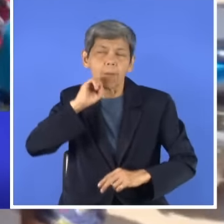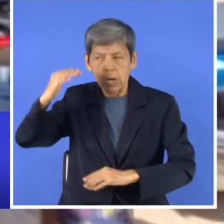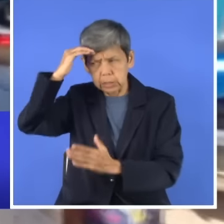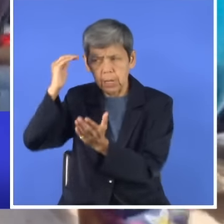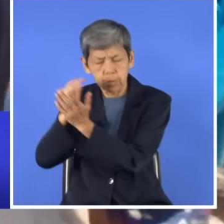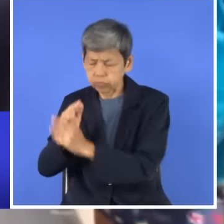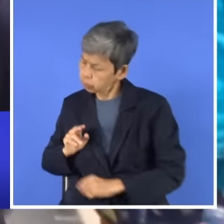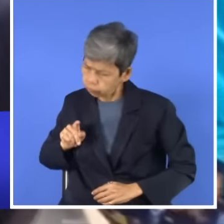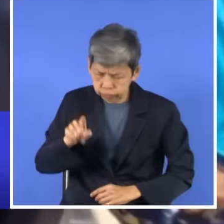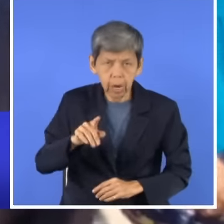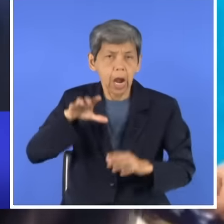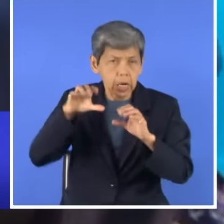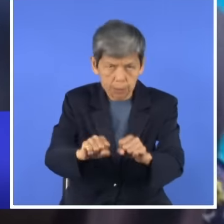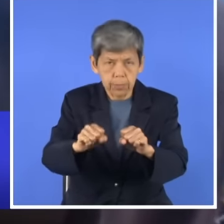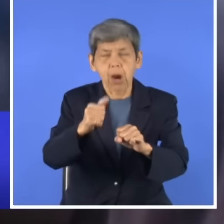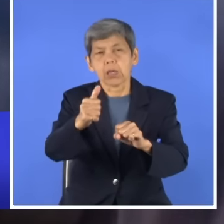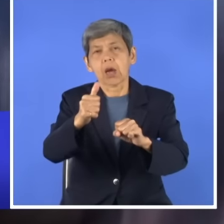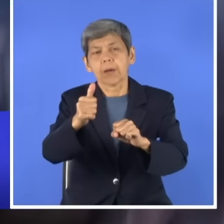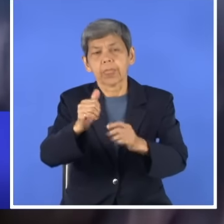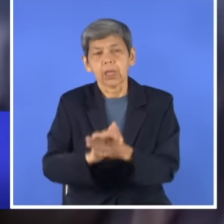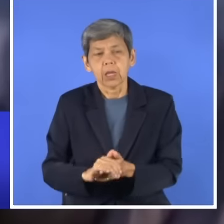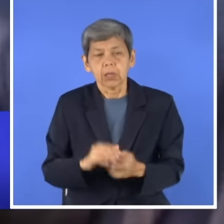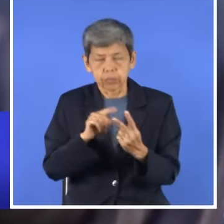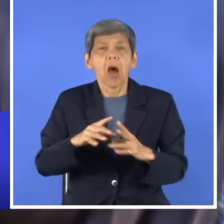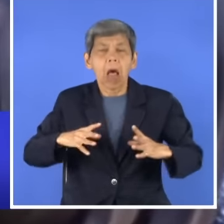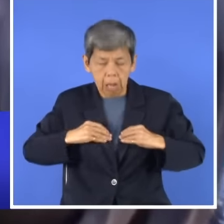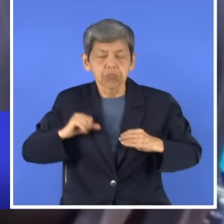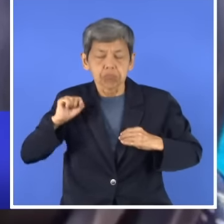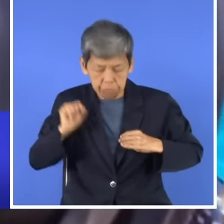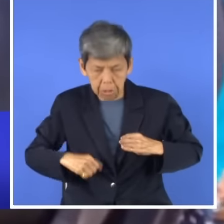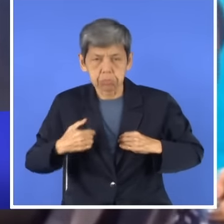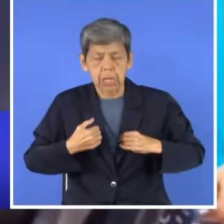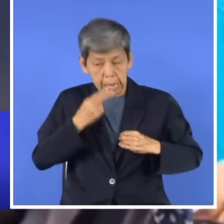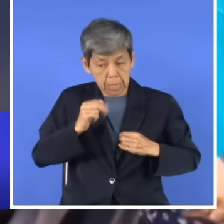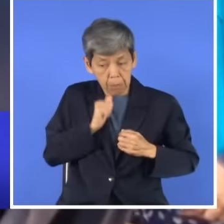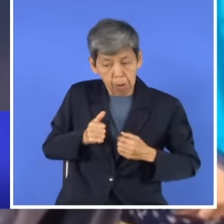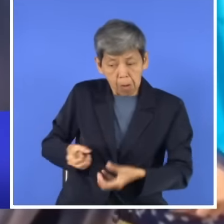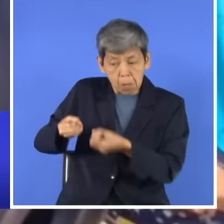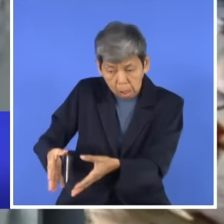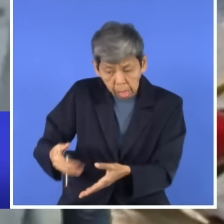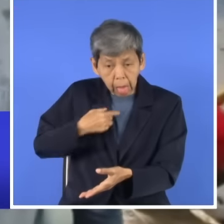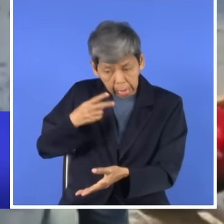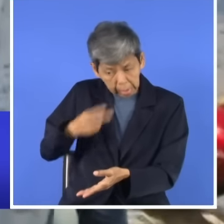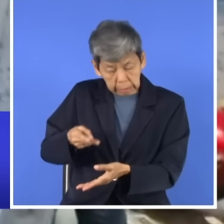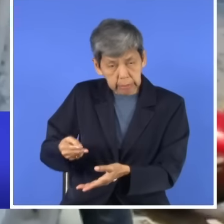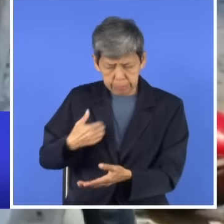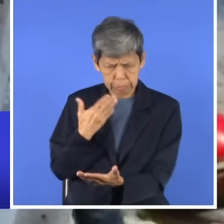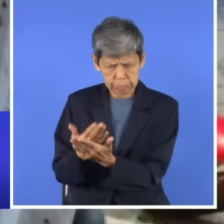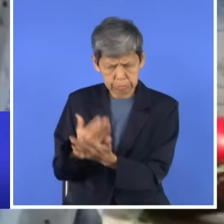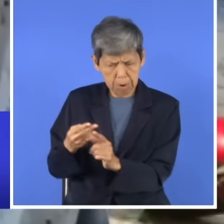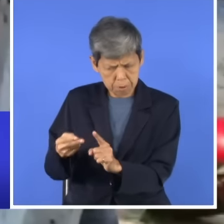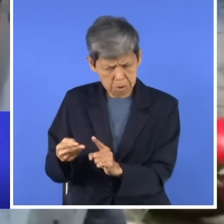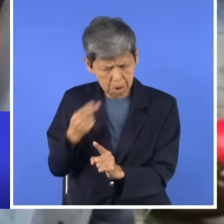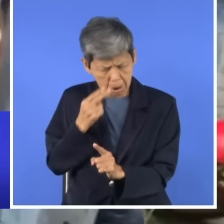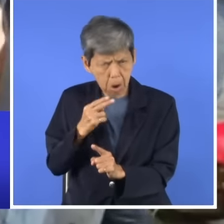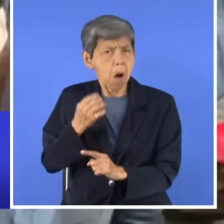จเนี่ยไปรวบตัวได้ทันควันเบื้องต้นผู้ต้องหาก็ให้การรับสารภาพบอกว่าเห็นกระเป๋าใบดังกล่าวตกอยู่ที่พื้นมีเงินอยู่หมื่นหนึ่ง